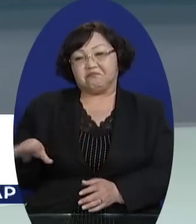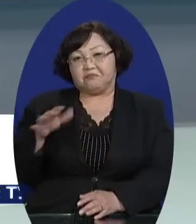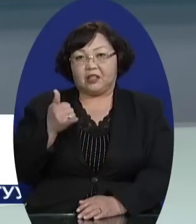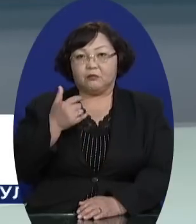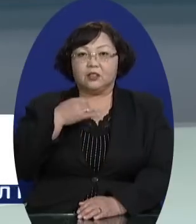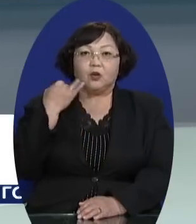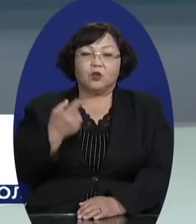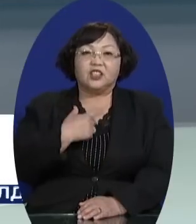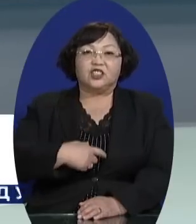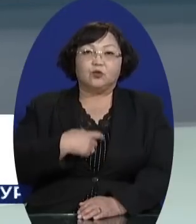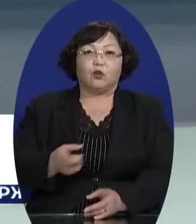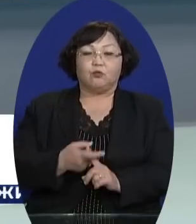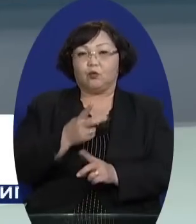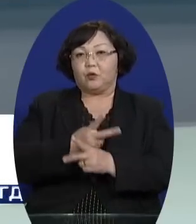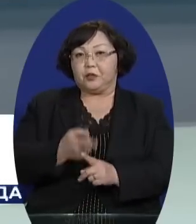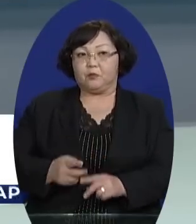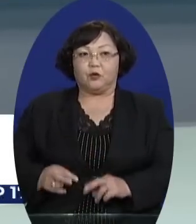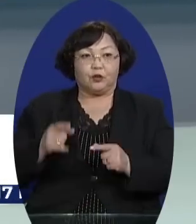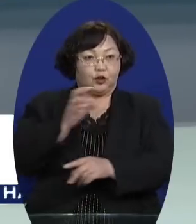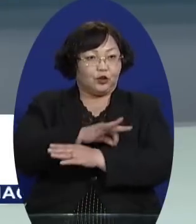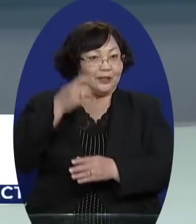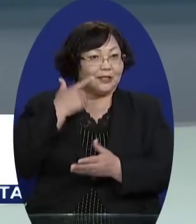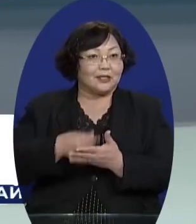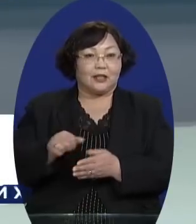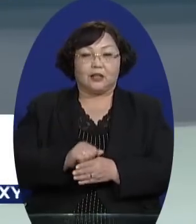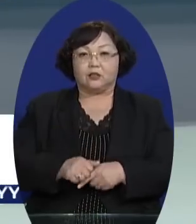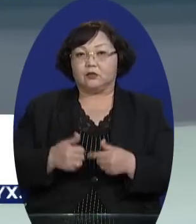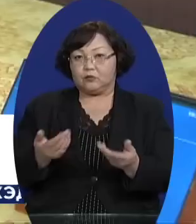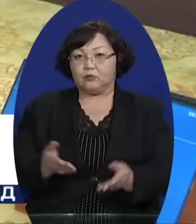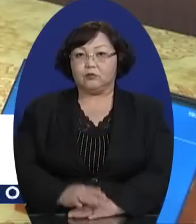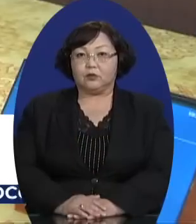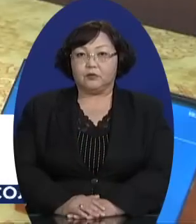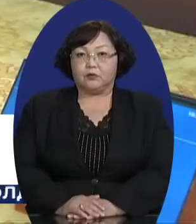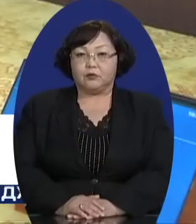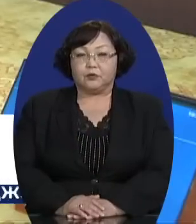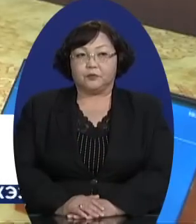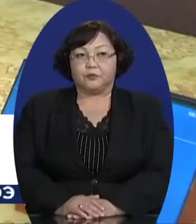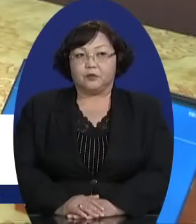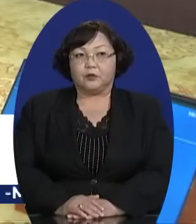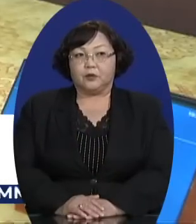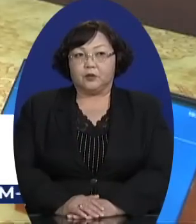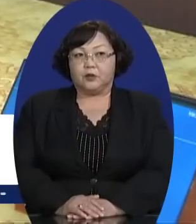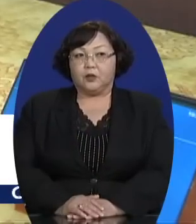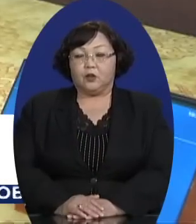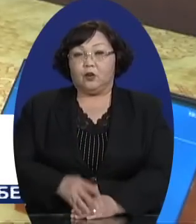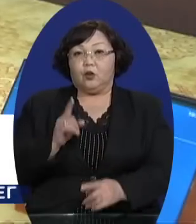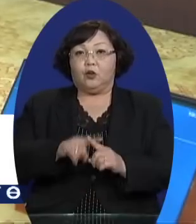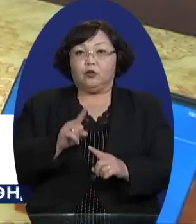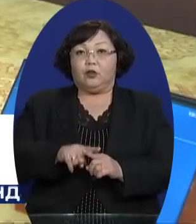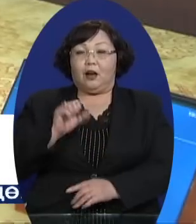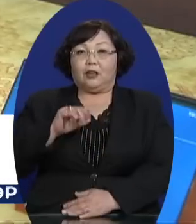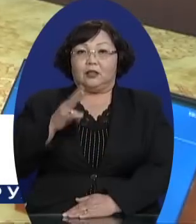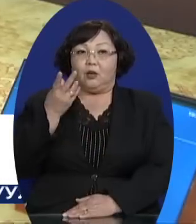гишүүний хувьд холбогдох хуулийн нэмэлт өөрчлөлтийн төслийг санаачлан боловсруулаад байгаа юм. Мал амьтны эрүүл мэндийн тухай хөдөө аж ахуйн